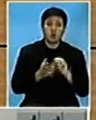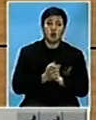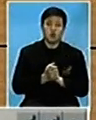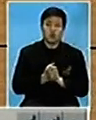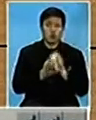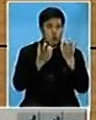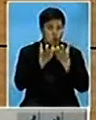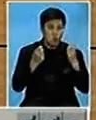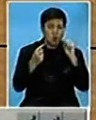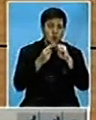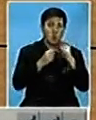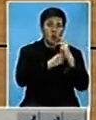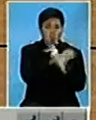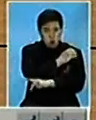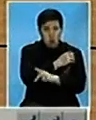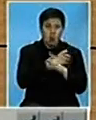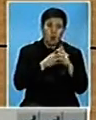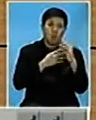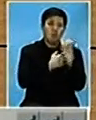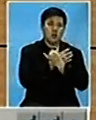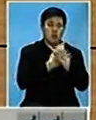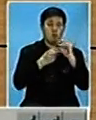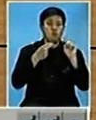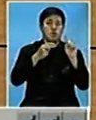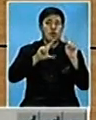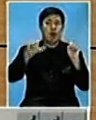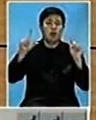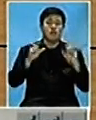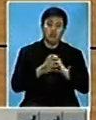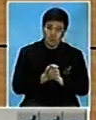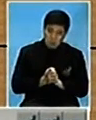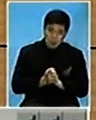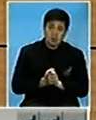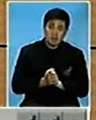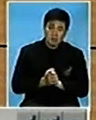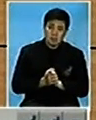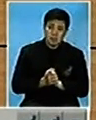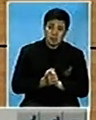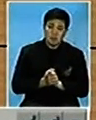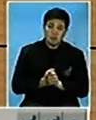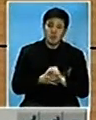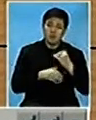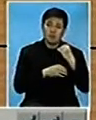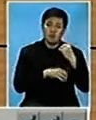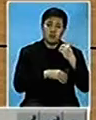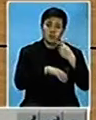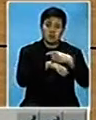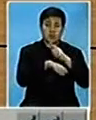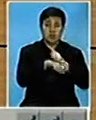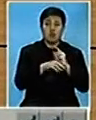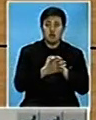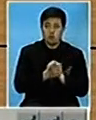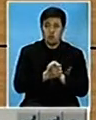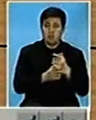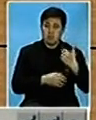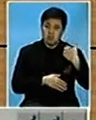ทรัพย์สินที่ได้จากการทุจริตช่อโกงประเทศชาติไปเป็นหมื่นล้านบาทท่านประธานครับและมีกระ